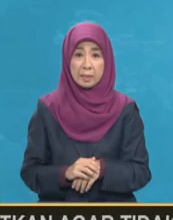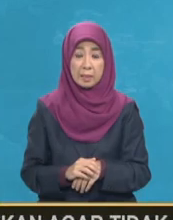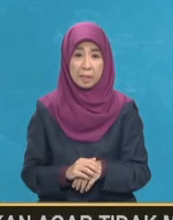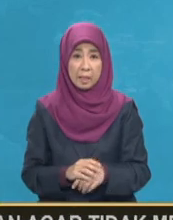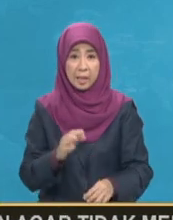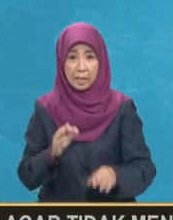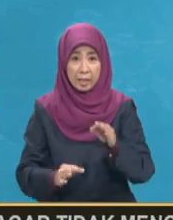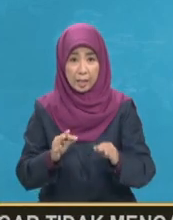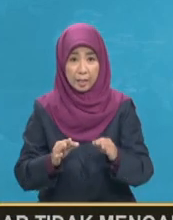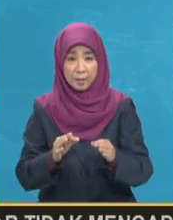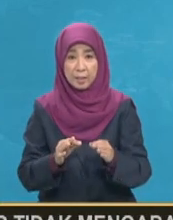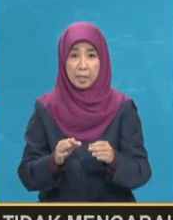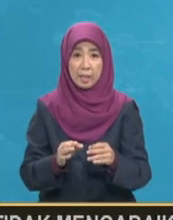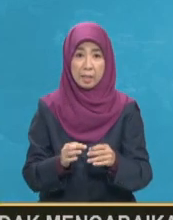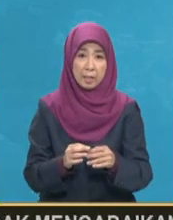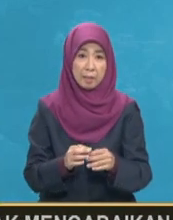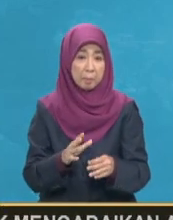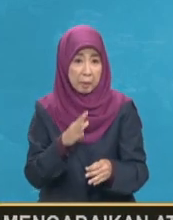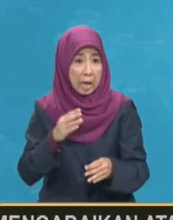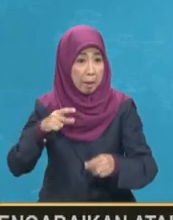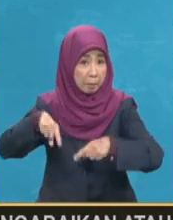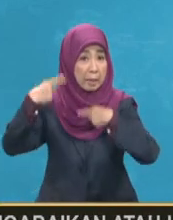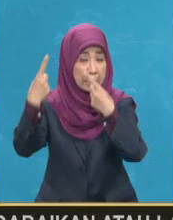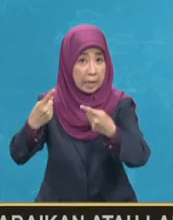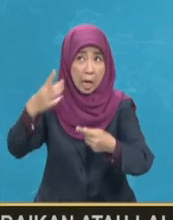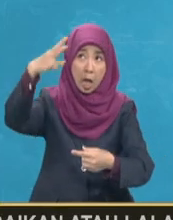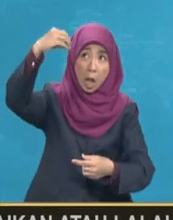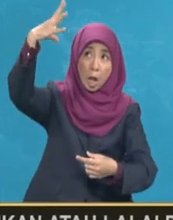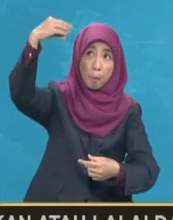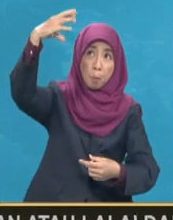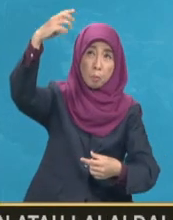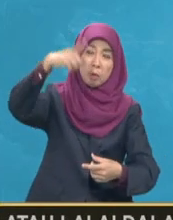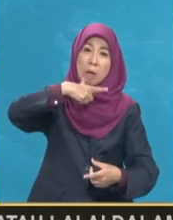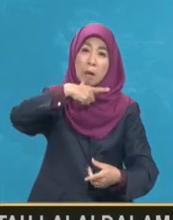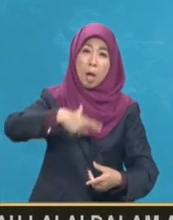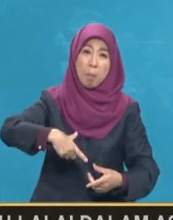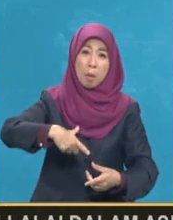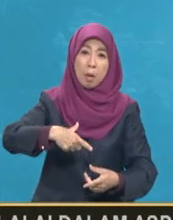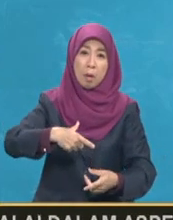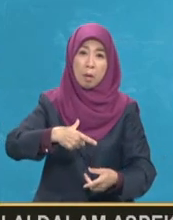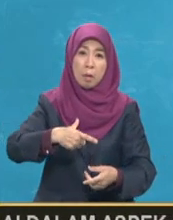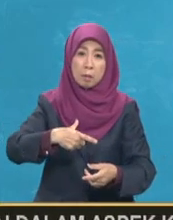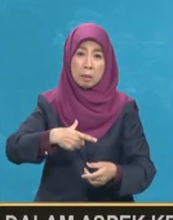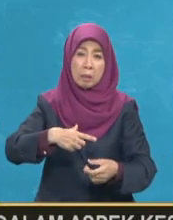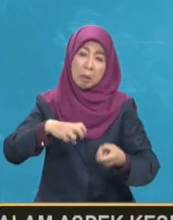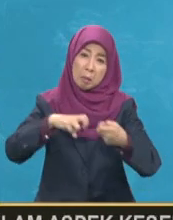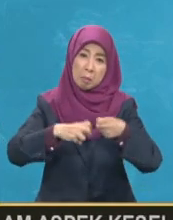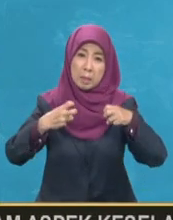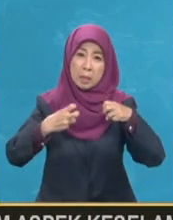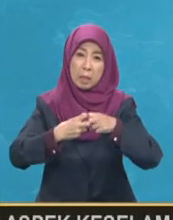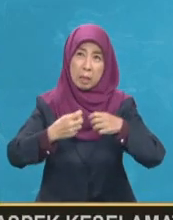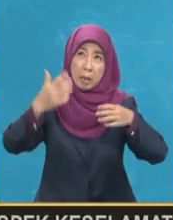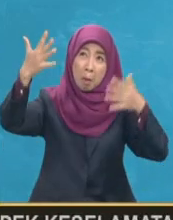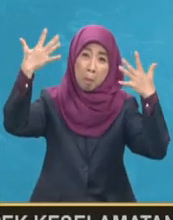Hai jika meninggalkan rumah Jangan biarkan lampu menyala terlalu lama yang boleh mengakibatkan